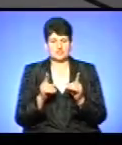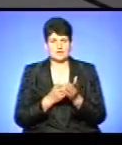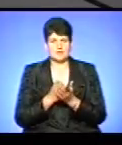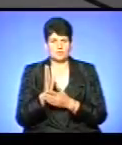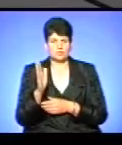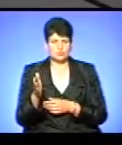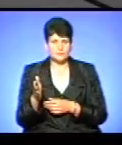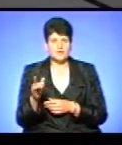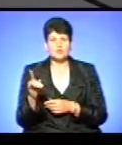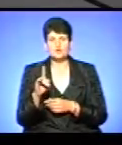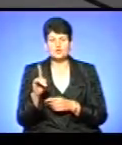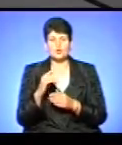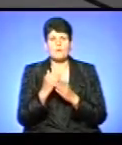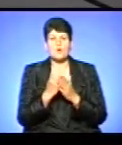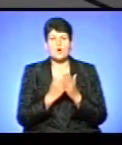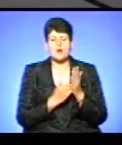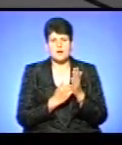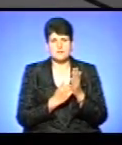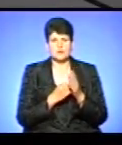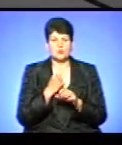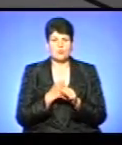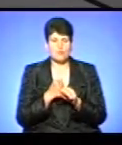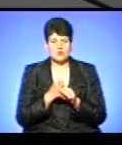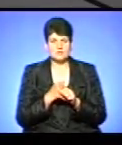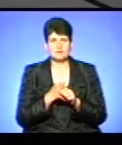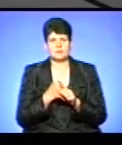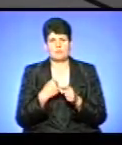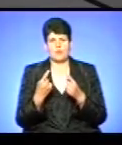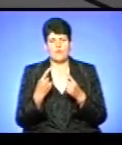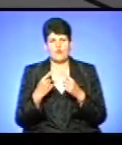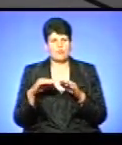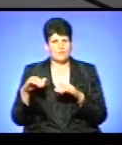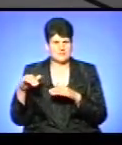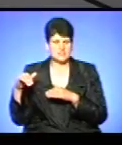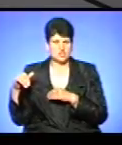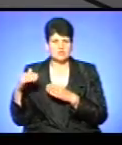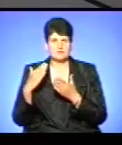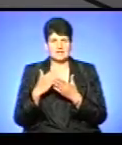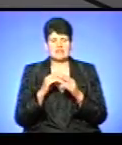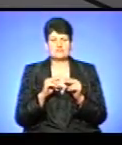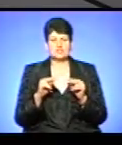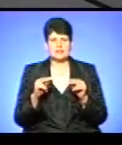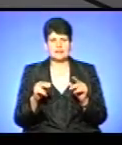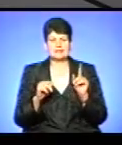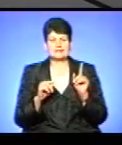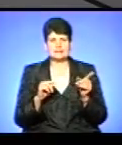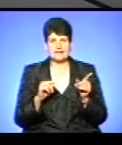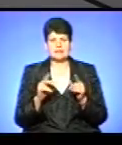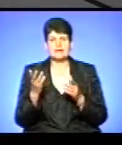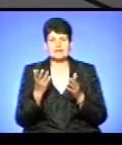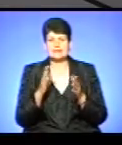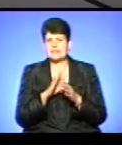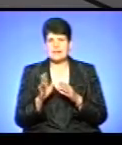Ну, власне, щодо програм роботи ми поговоримо пізніше, тому що є вчителів тих, які